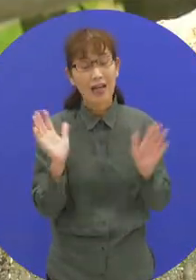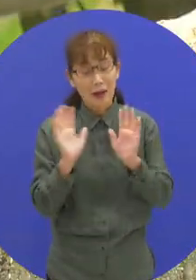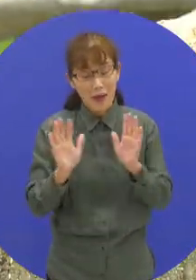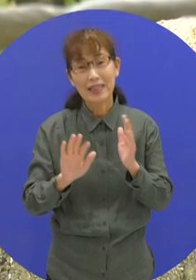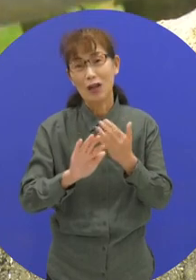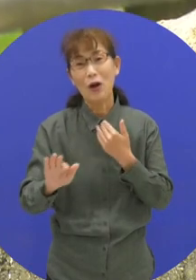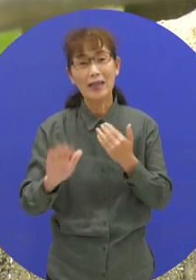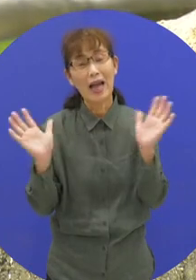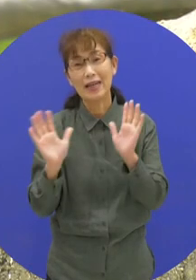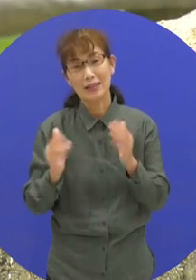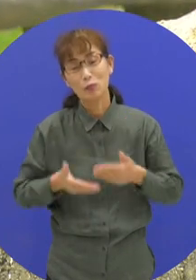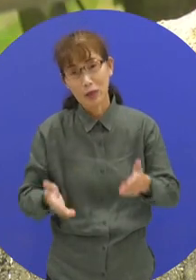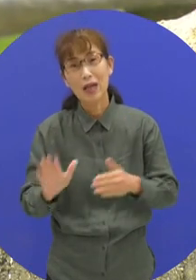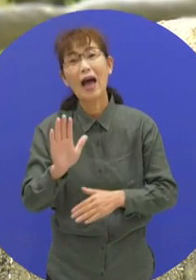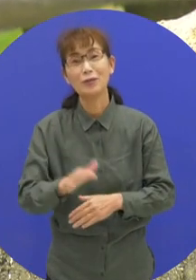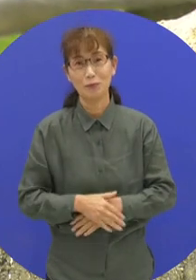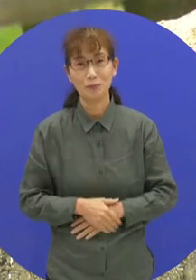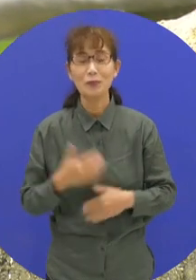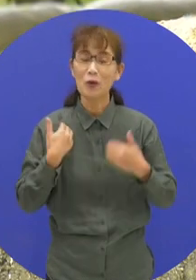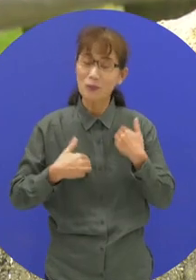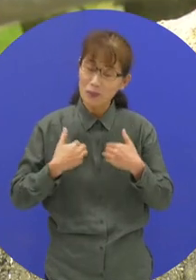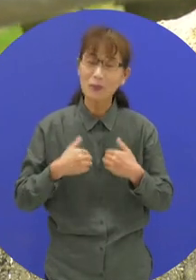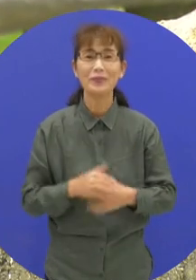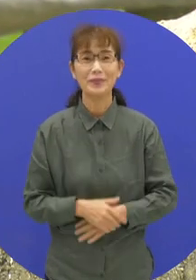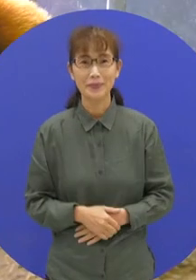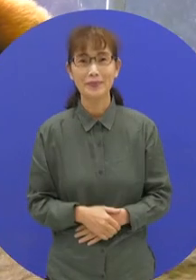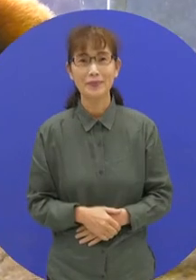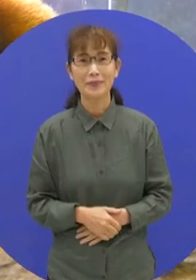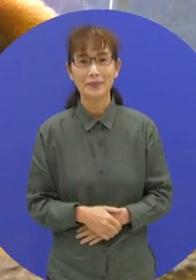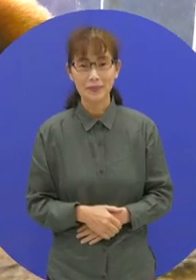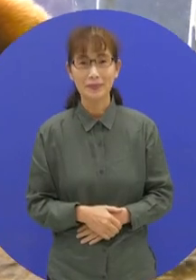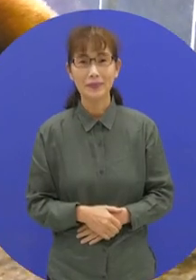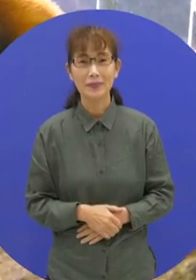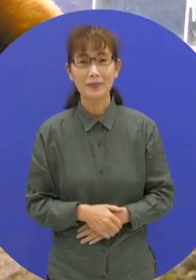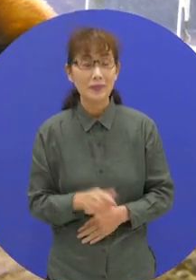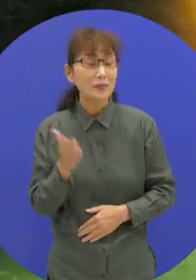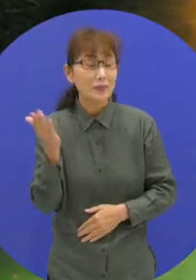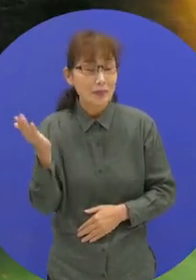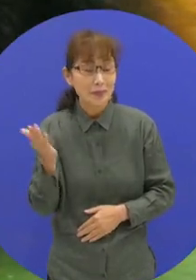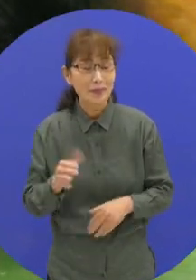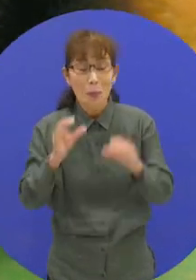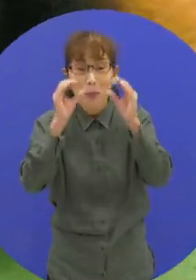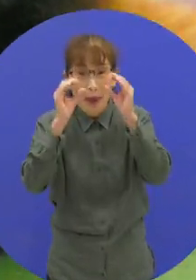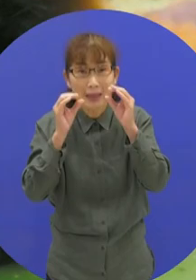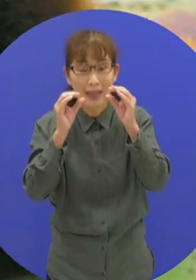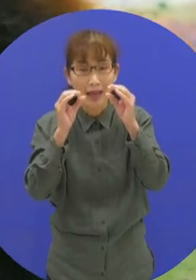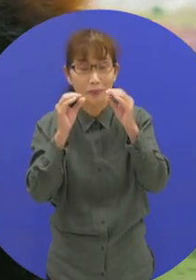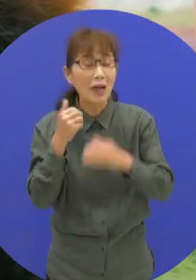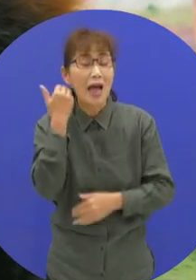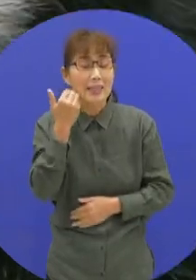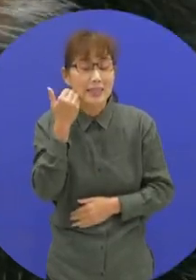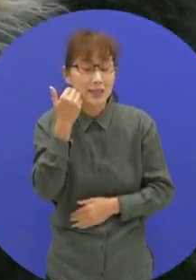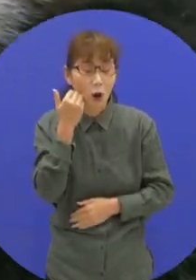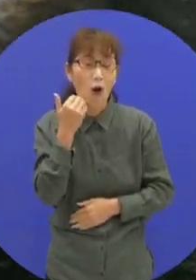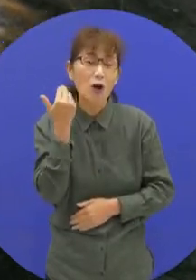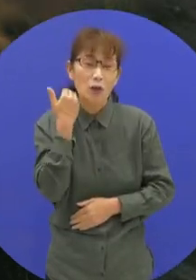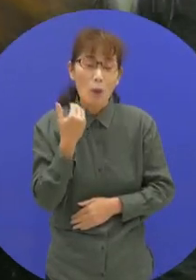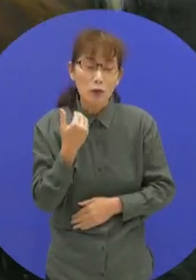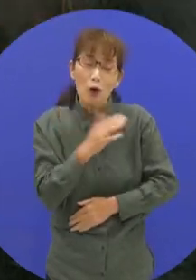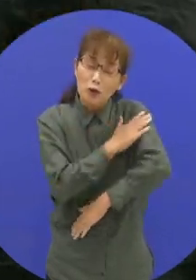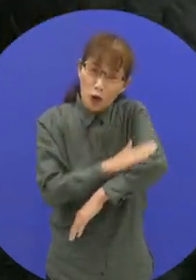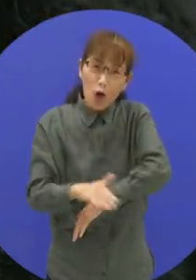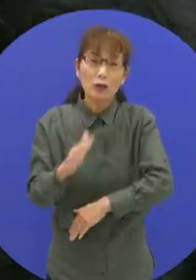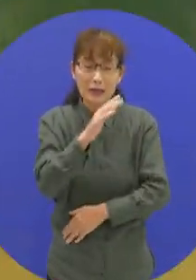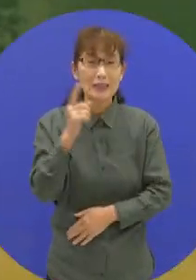など赤ちゃん誕生の嬉しいニュースが続々。中でもレッサーパンダはリンゴも上手に食べられるようになりました